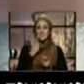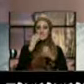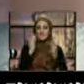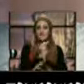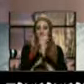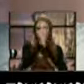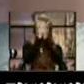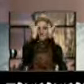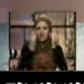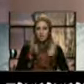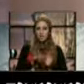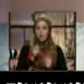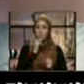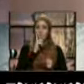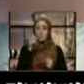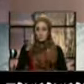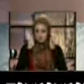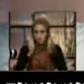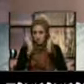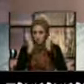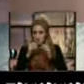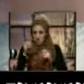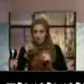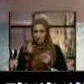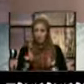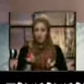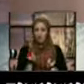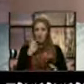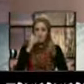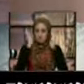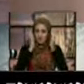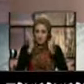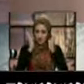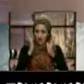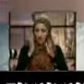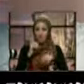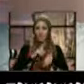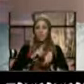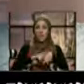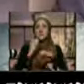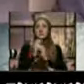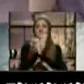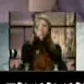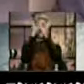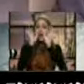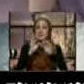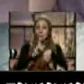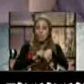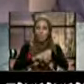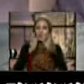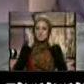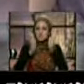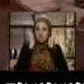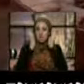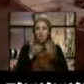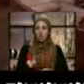العريس، يقول لك إيه أمه وبيصلي الفجر حاضر. الله، وأنت عايزها مسلم ما تصليش الفجر؟ طب ما جاي يعمل إيه يعني؟ فتخيل أن أصبحت